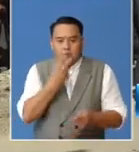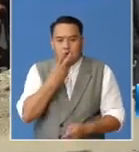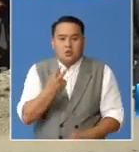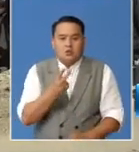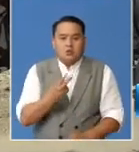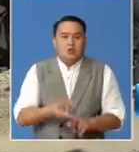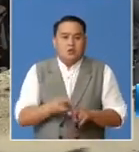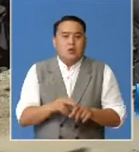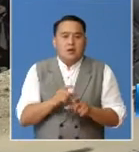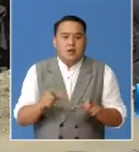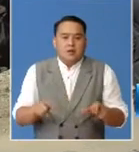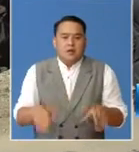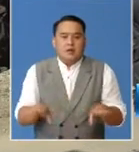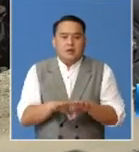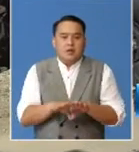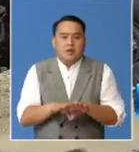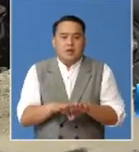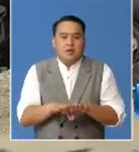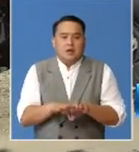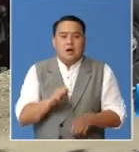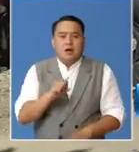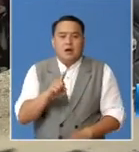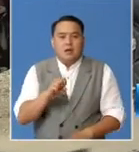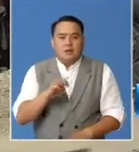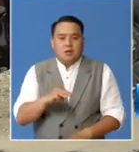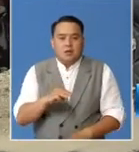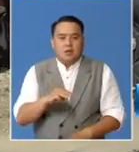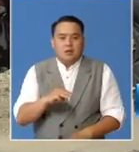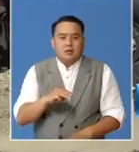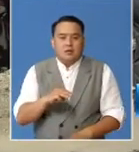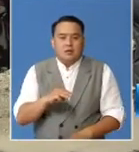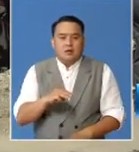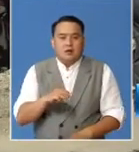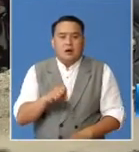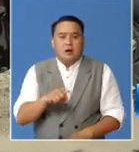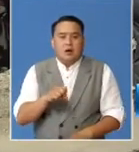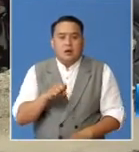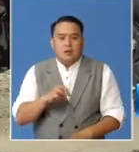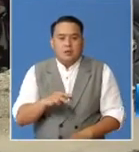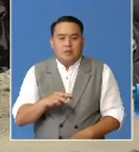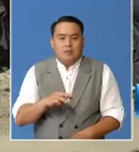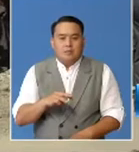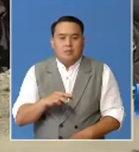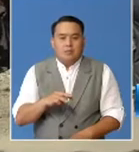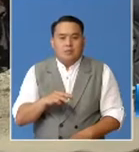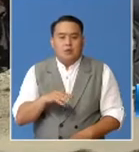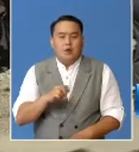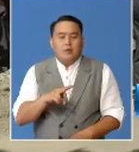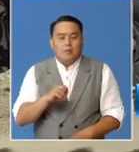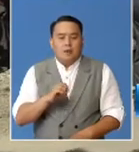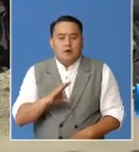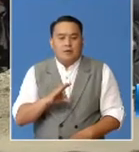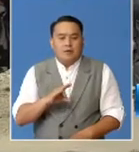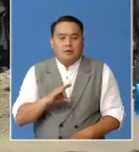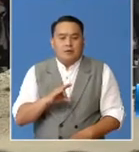сол адамдардың қатарында осы Азат Машуров ағамыз, Ғалым Тұрғанбаев ағамыз, Ерніяз ағамыз,